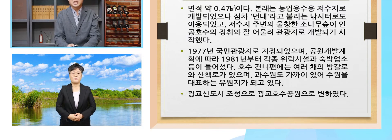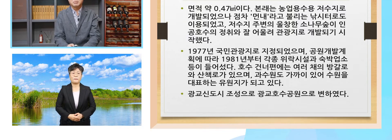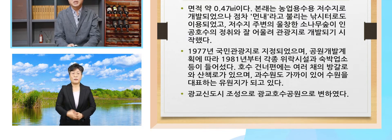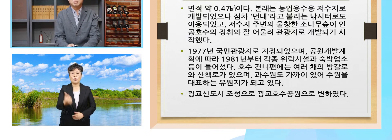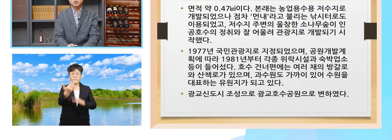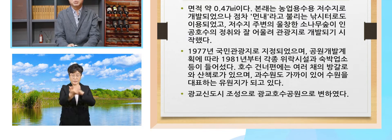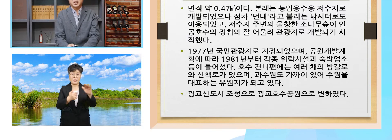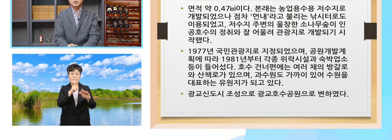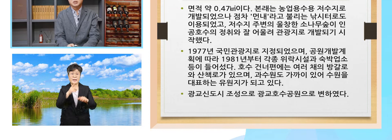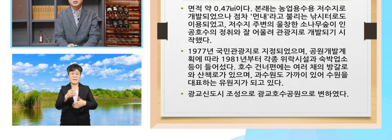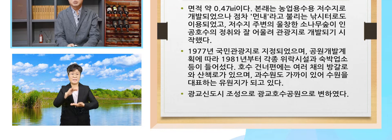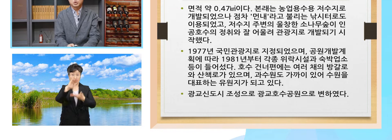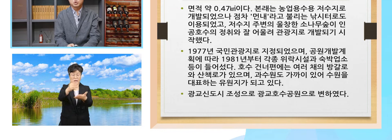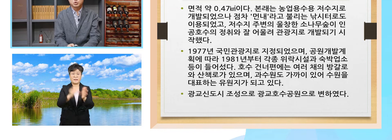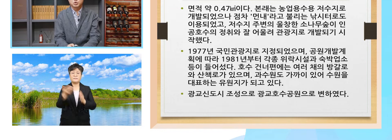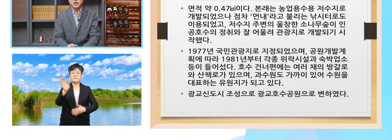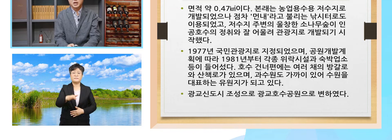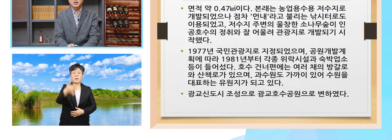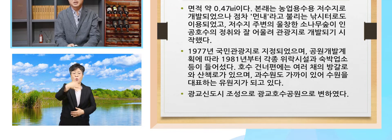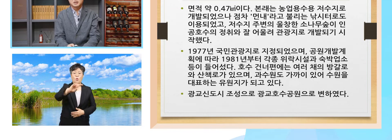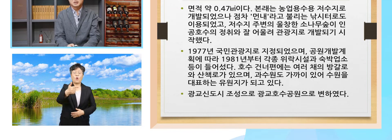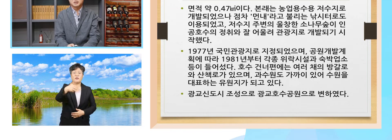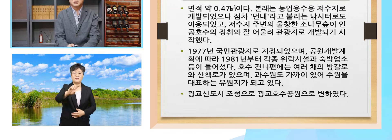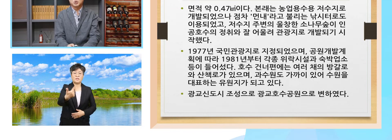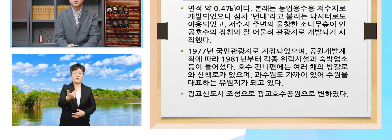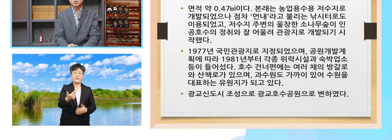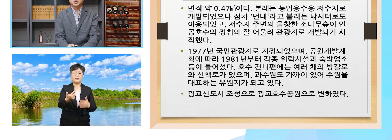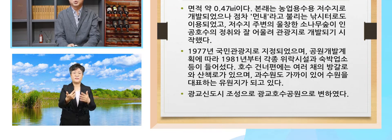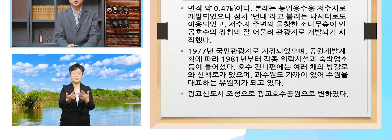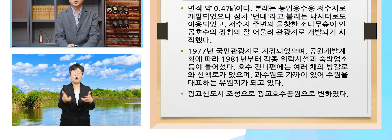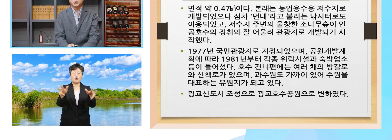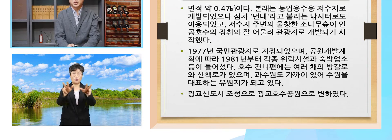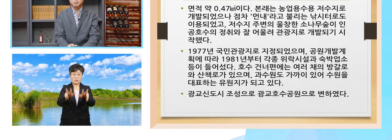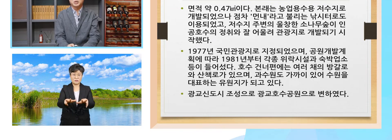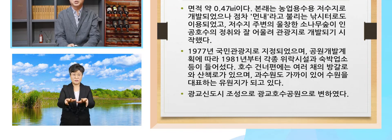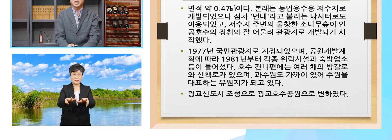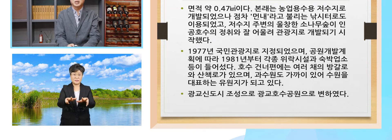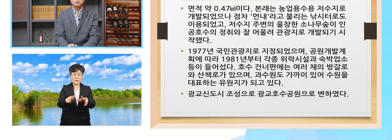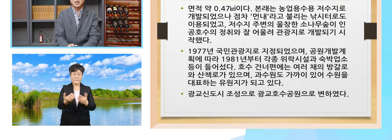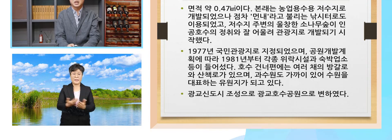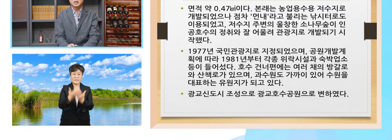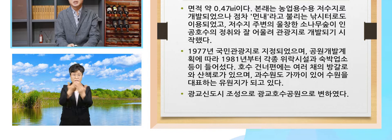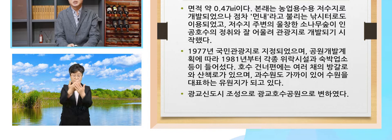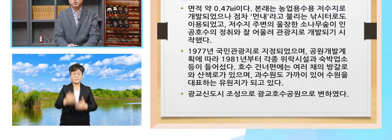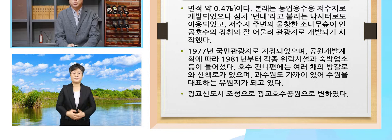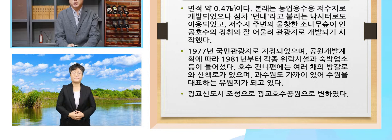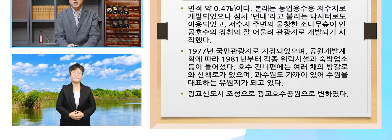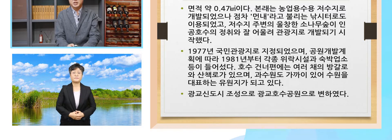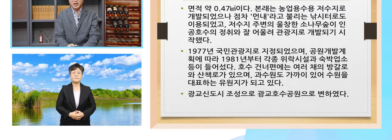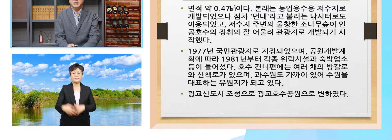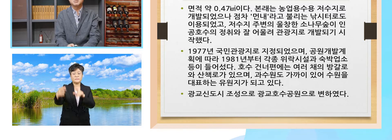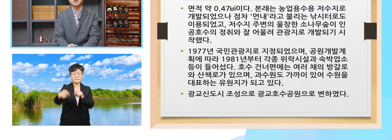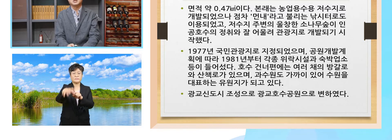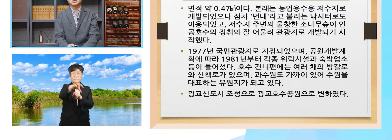제가 잠깐 말씀드렸지만 그 원천 저수지가 그 원천 유원지로 이렇게 발전을 하게 됩니다. 그